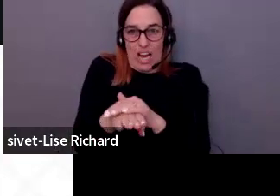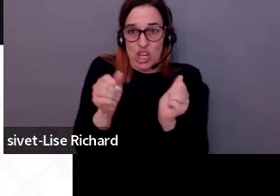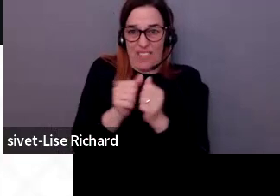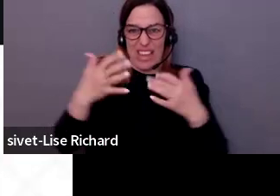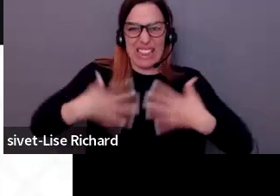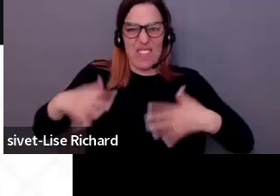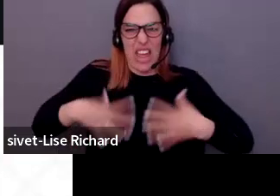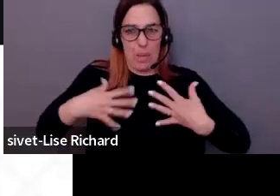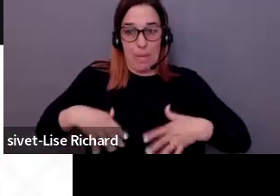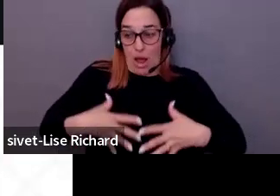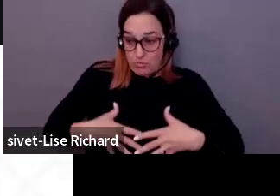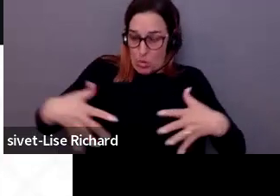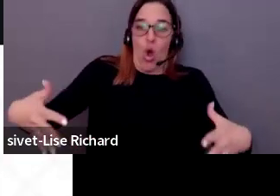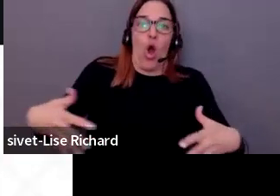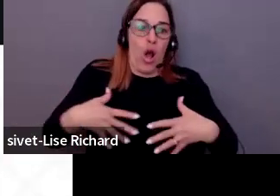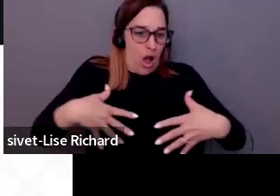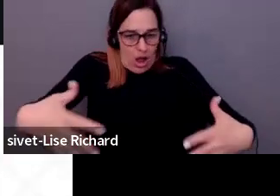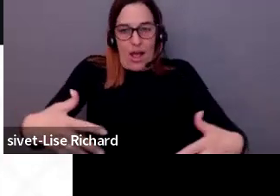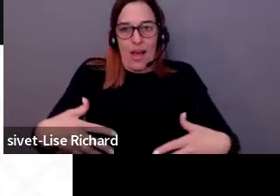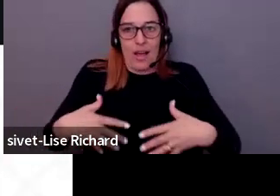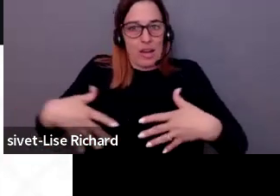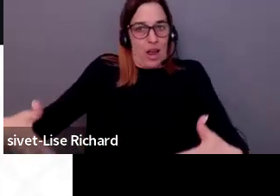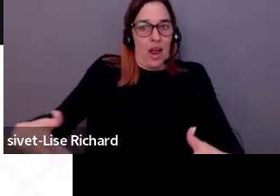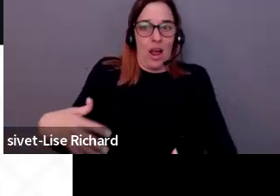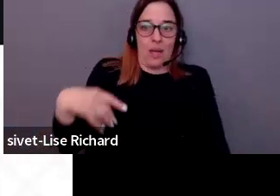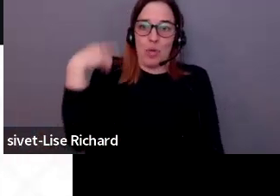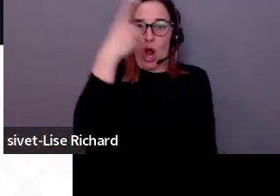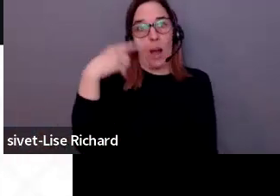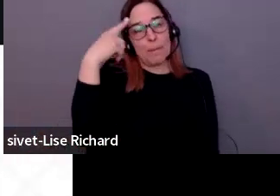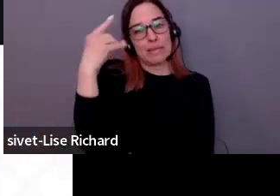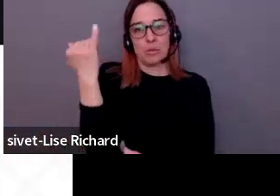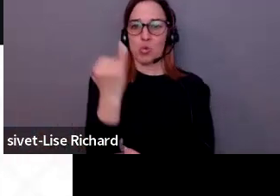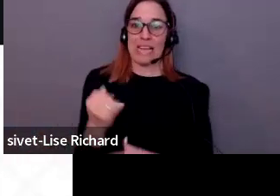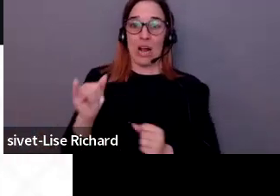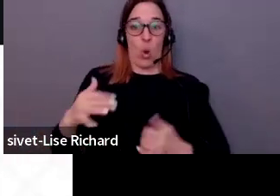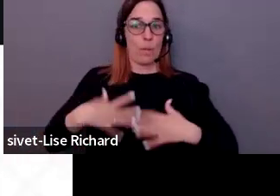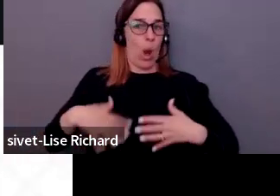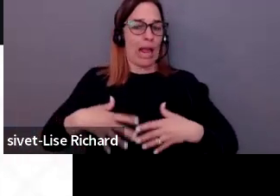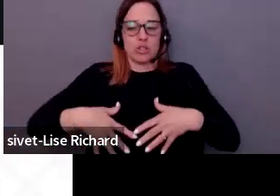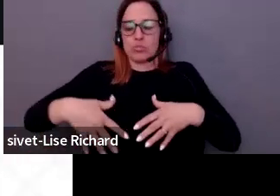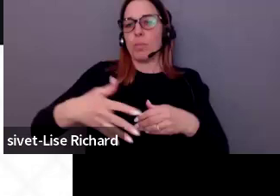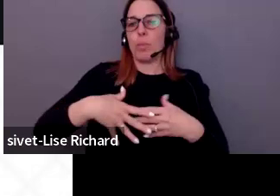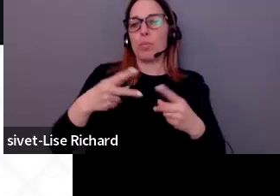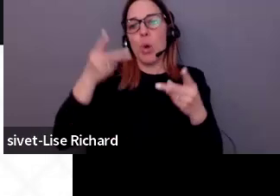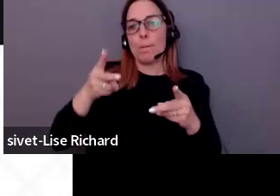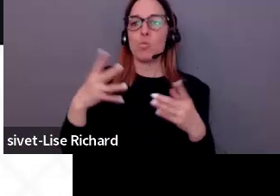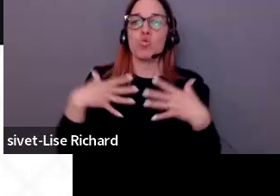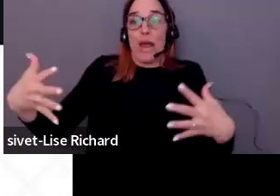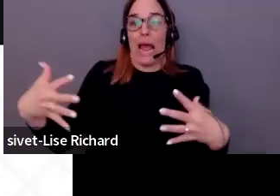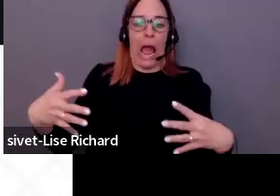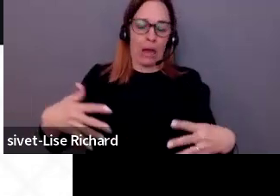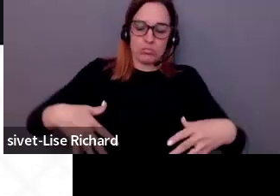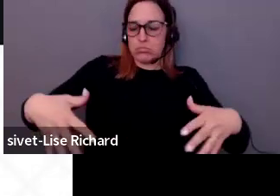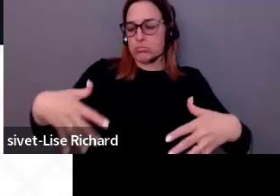qui sont très amples en disant, mais je vais avoir l'air plus petite parce que mon linge est lousse.